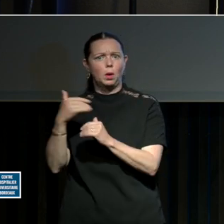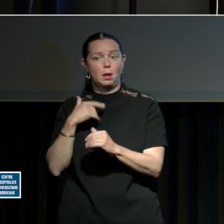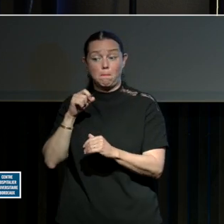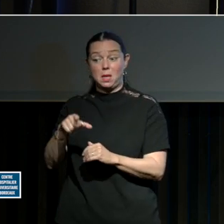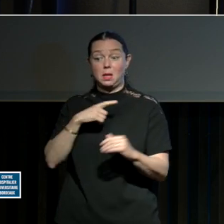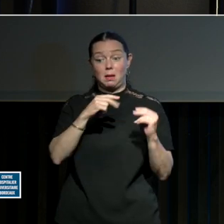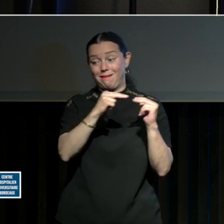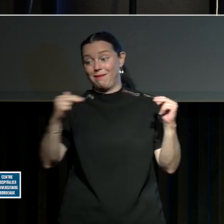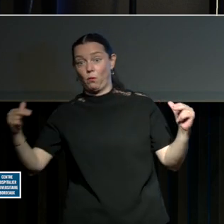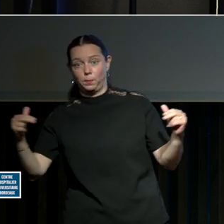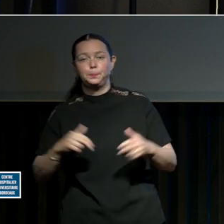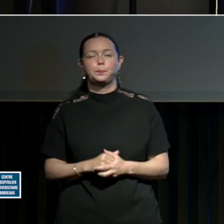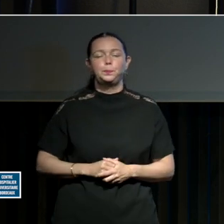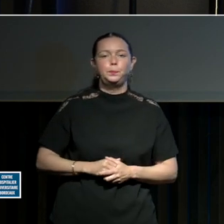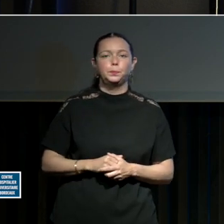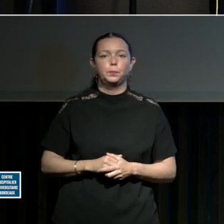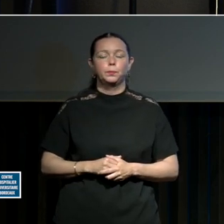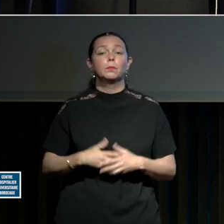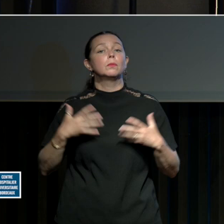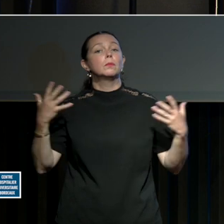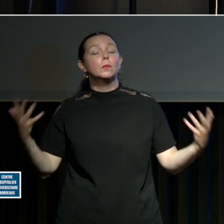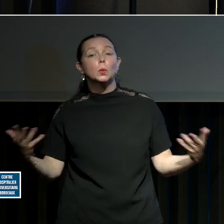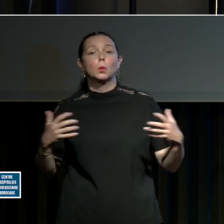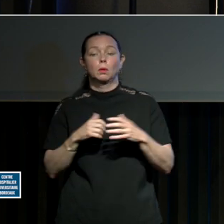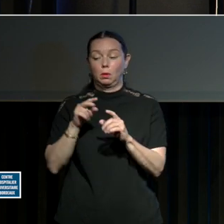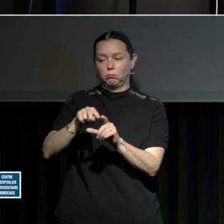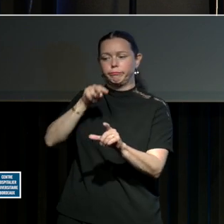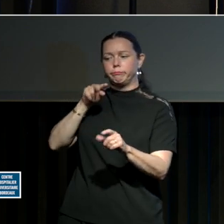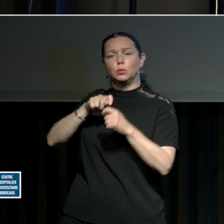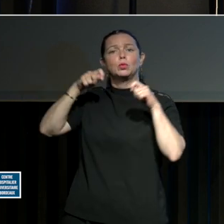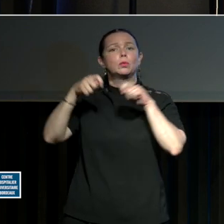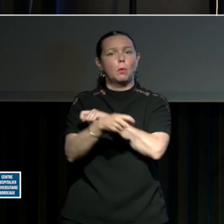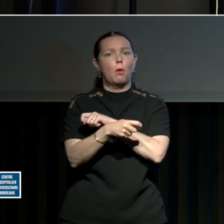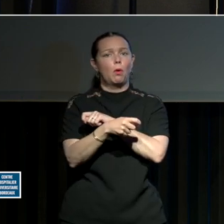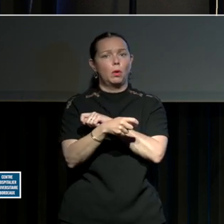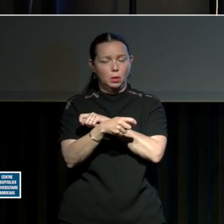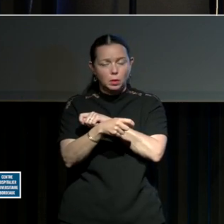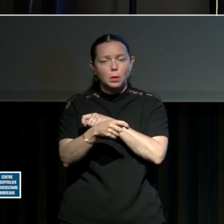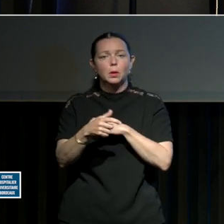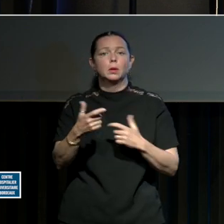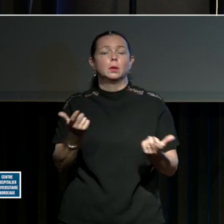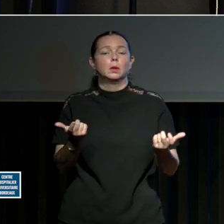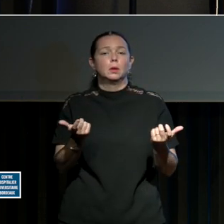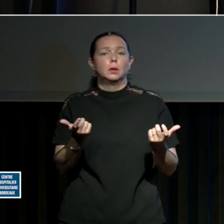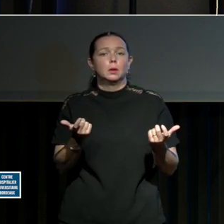Donc, le changement de terminologie et l'utilisation